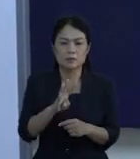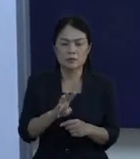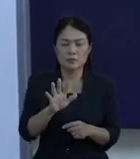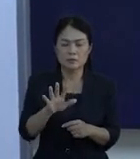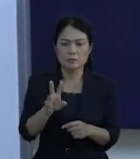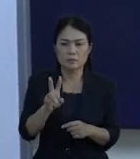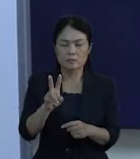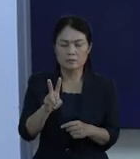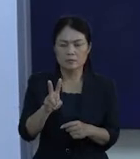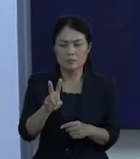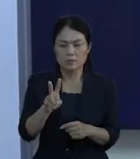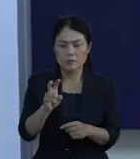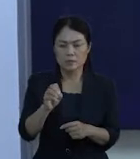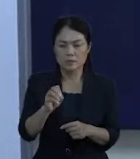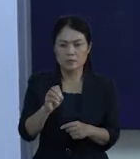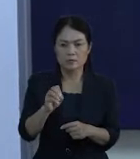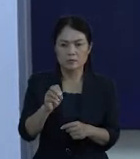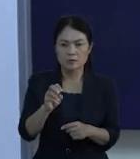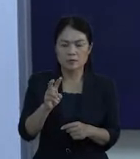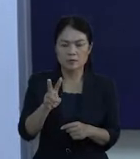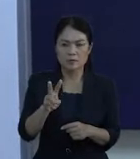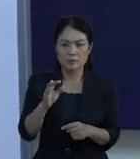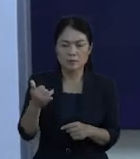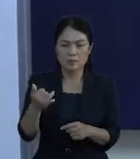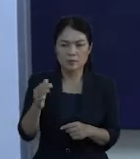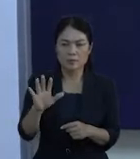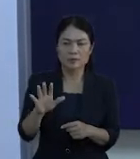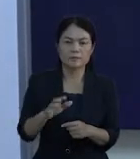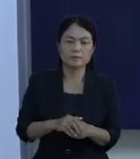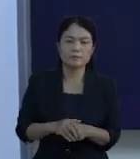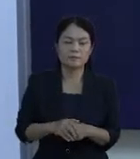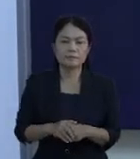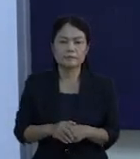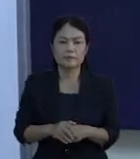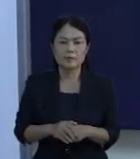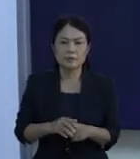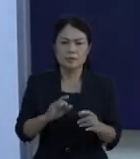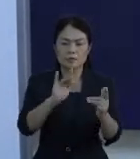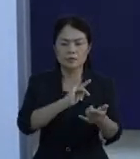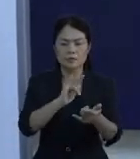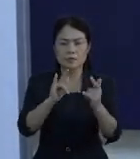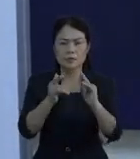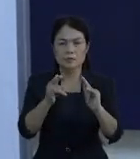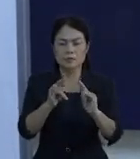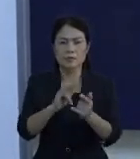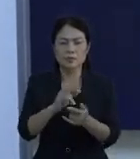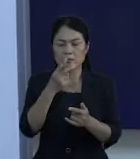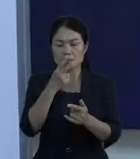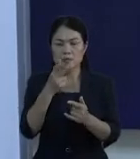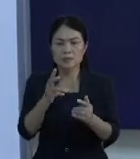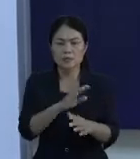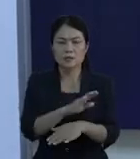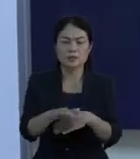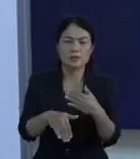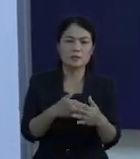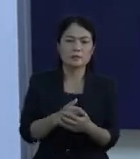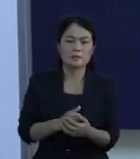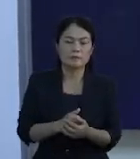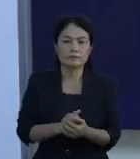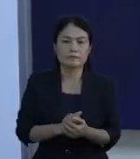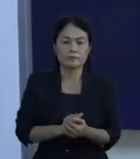pram sáng tì mớn tì rối học sập pram và lấy những thứ cả priệp thiếp con mươn ọc nế